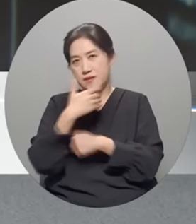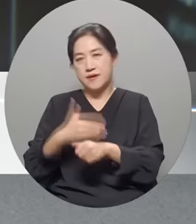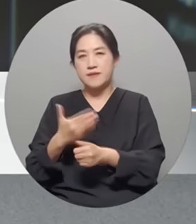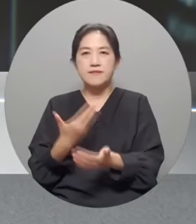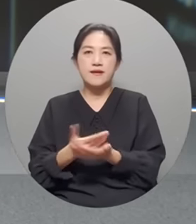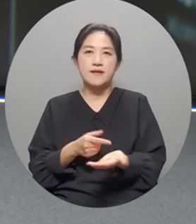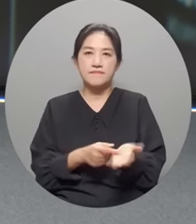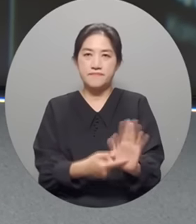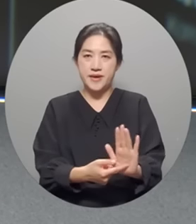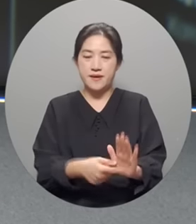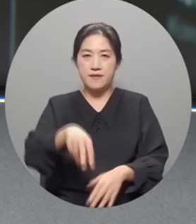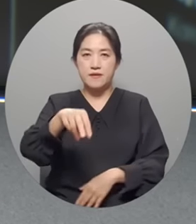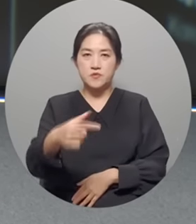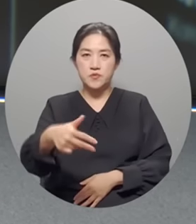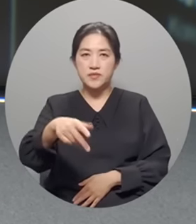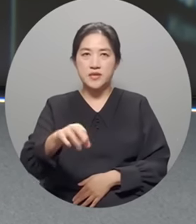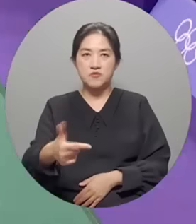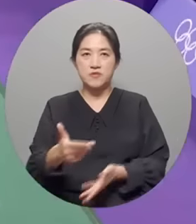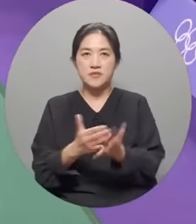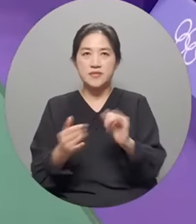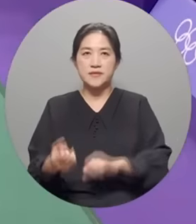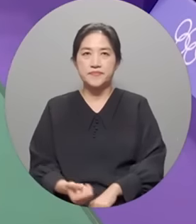요구했습니다. 손장훈 기자입니다.